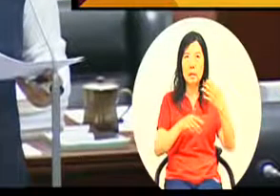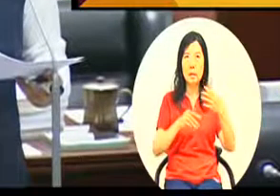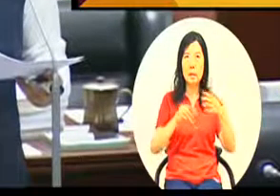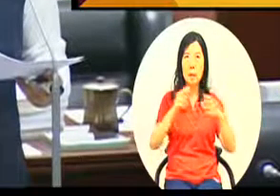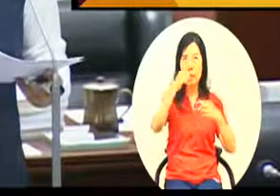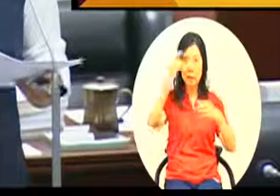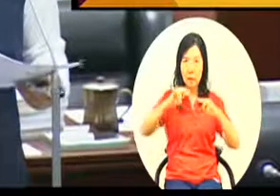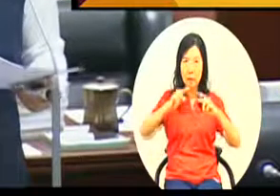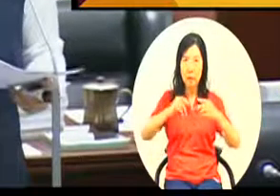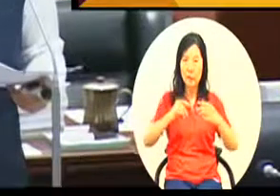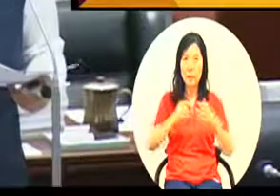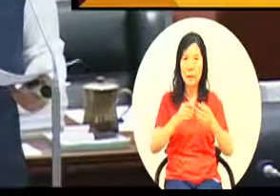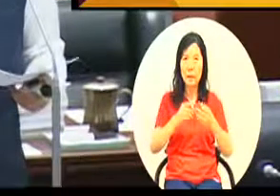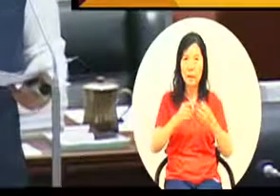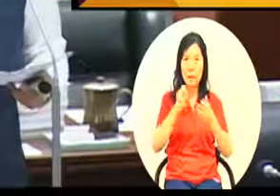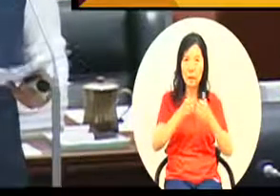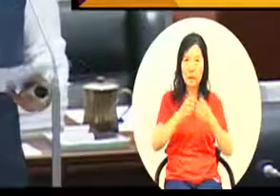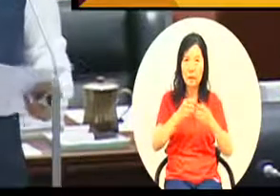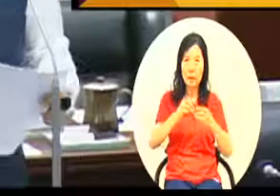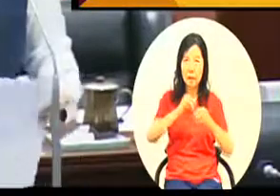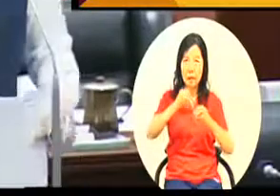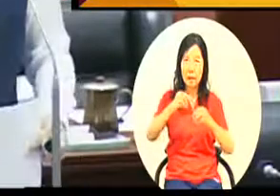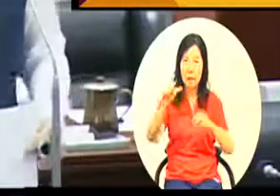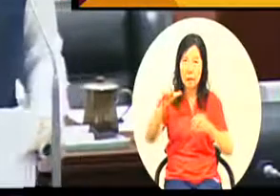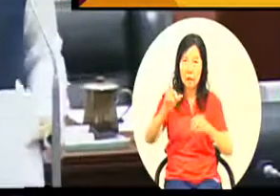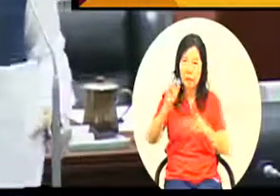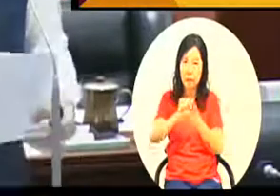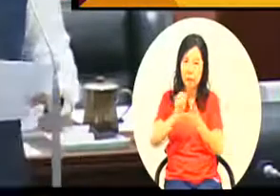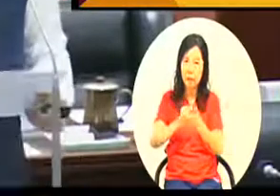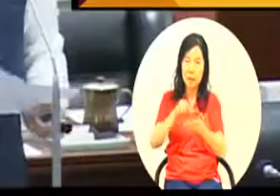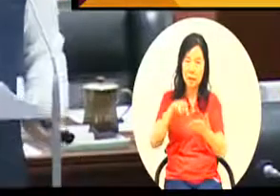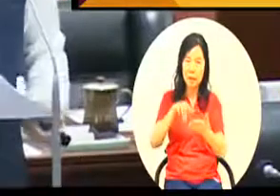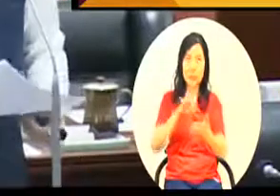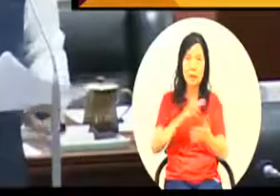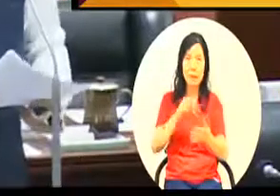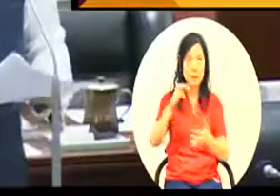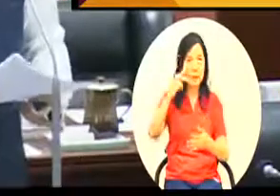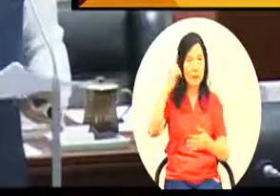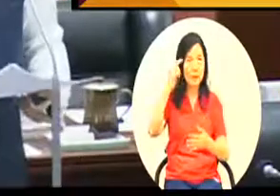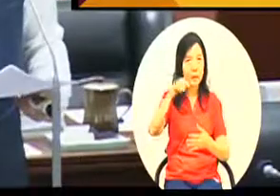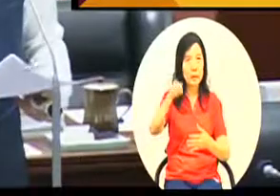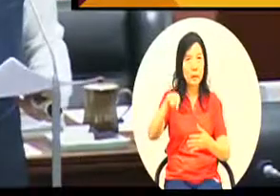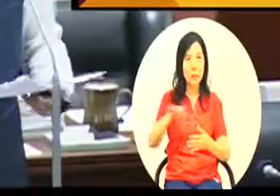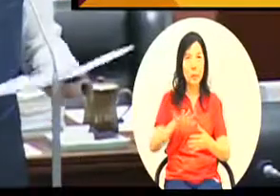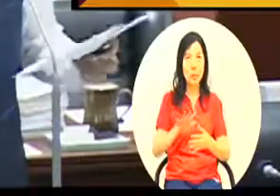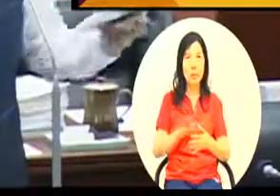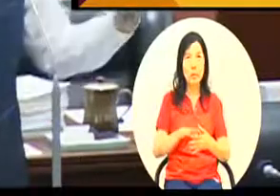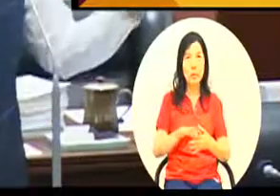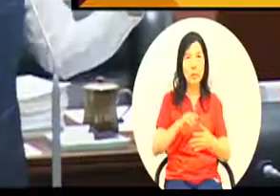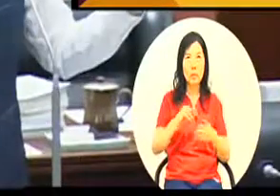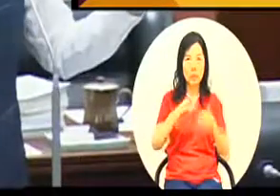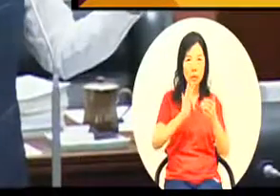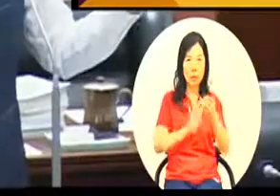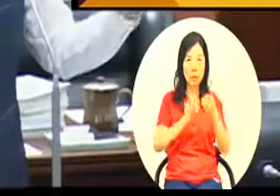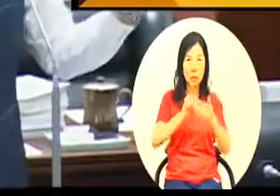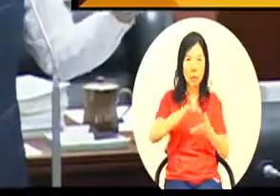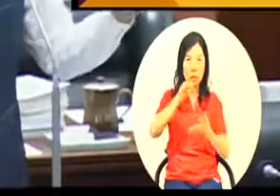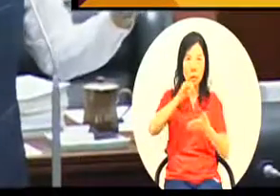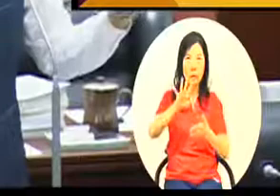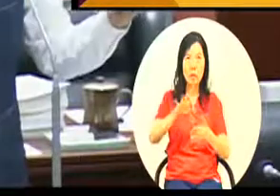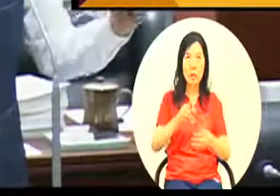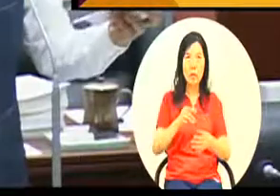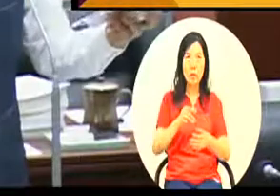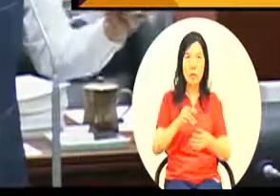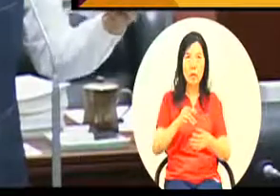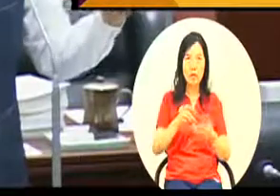会议第5分组的这个会议记录，他们觉得。有委员提出来，他们觉得这个私用